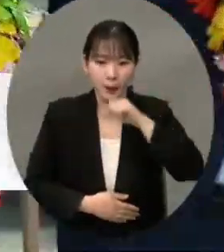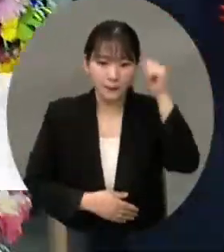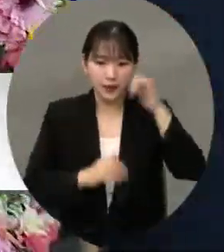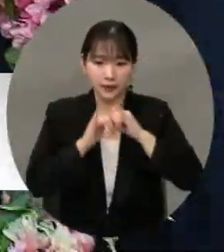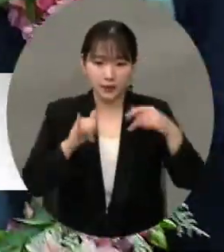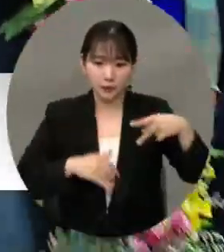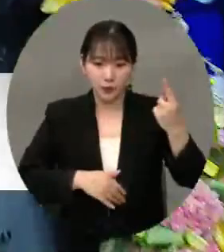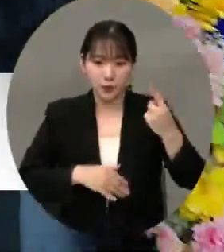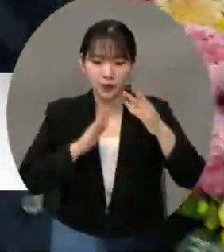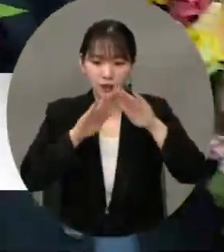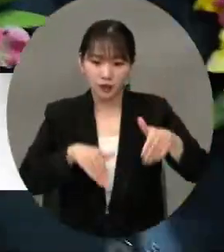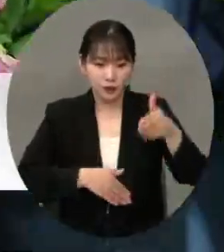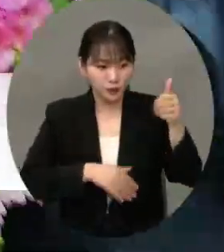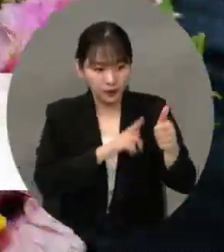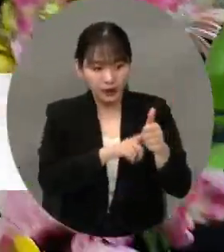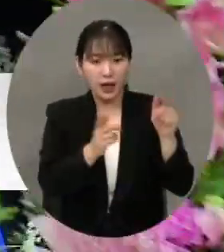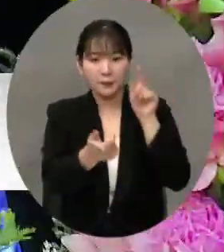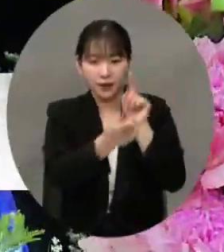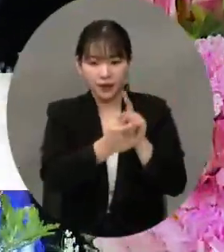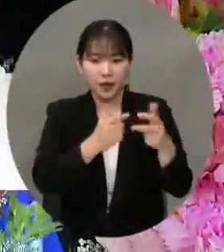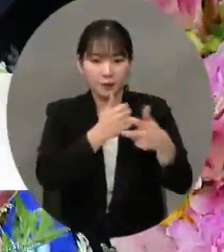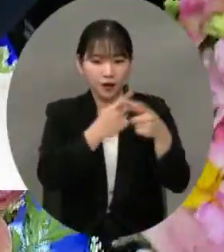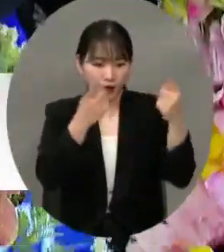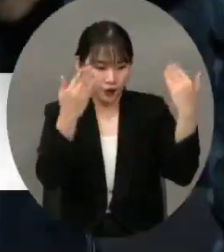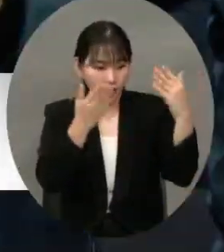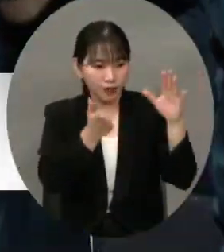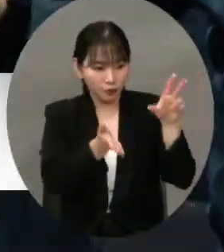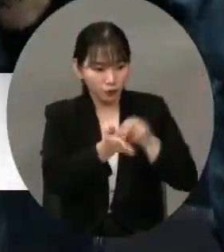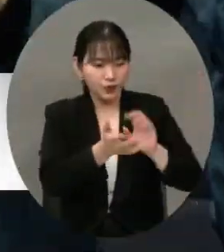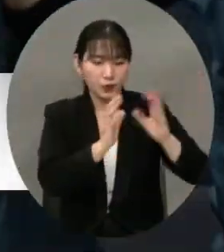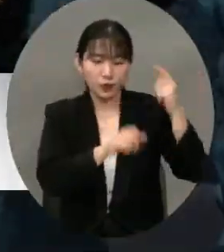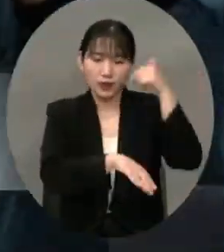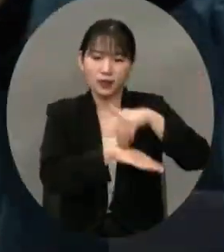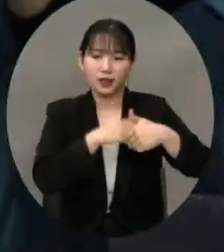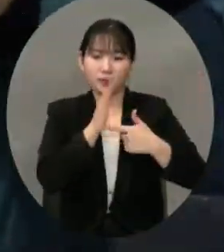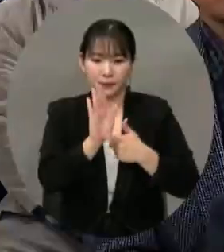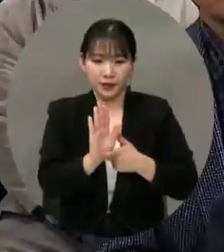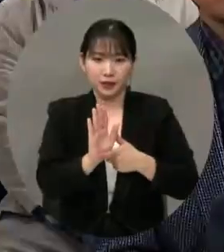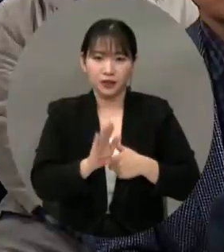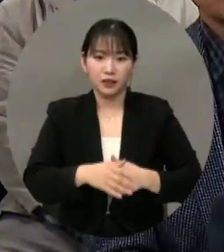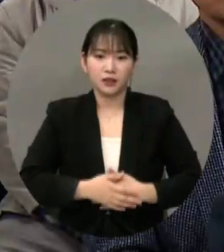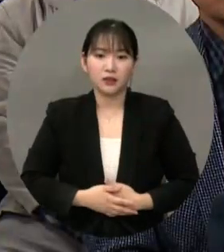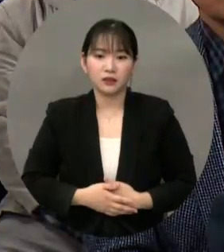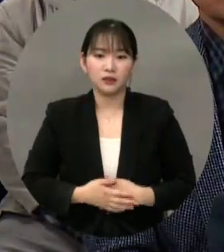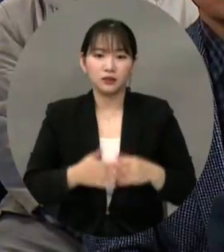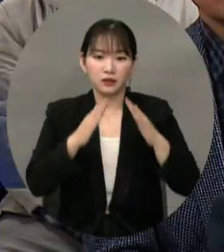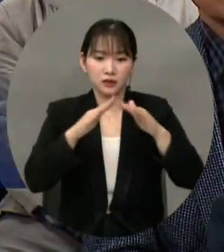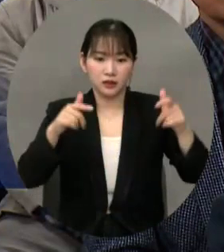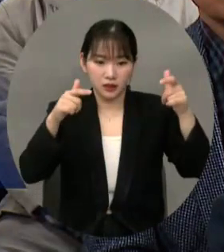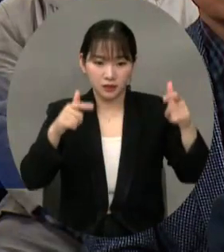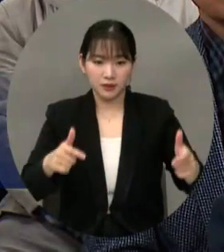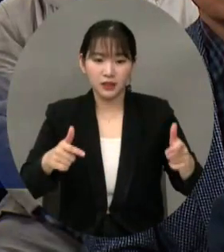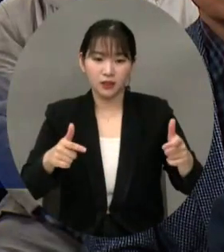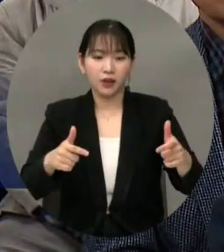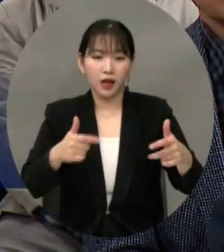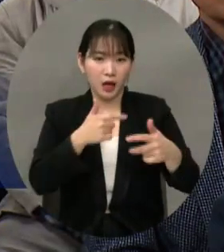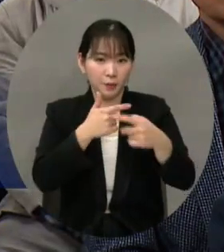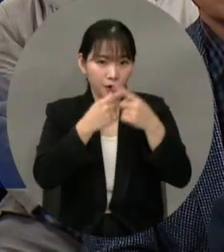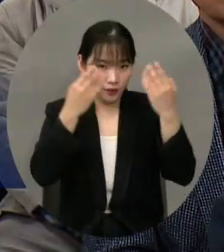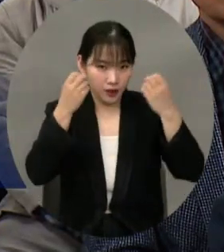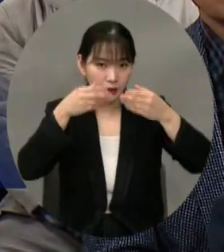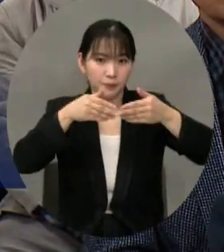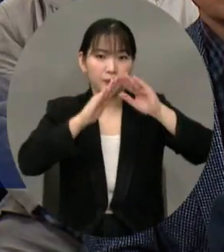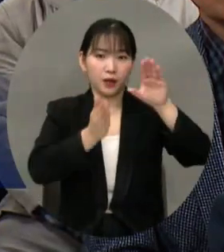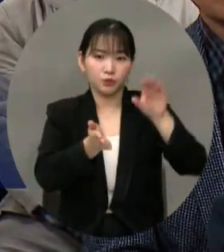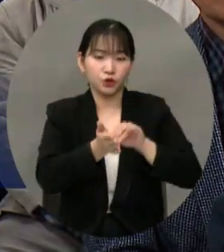등도 김영록 전남지사와 만나 의대 문제 논의를 하겠다고 밝혔습니다. 전남으로의 의대 신설